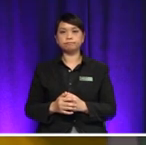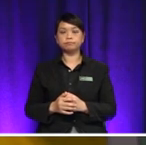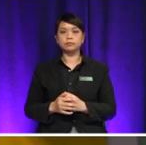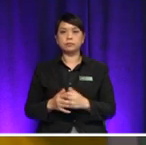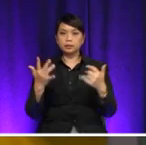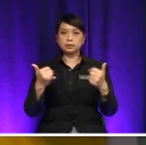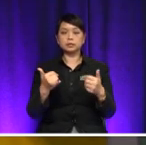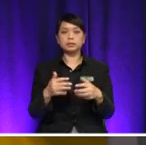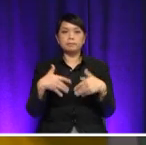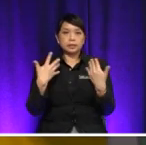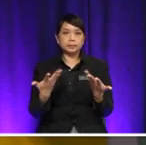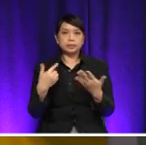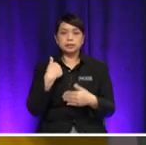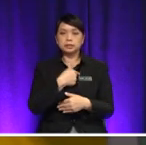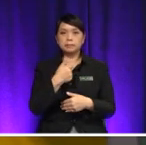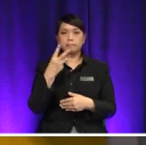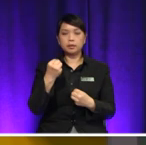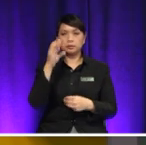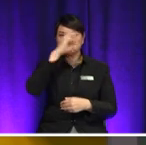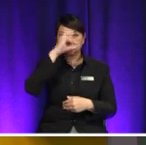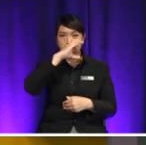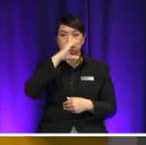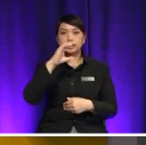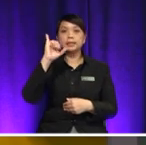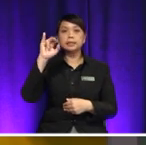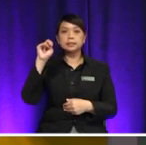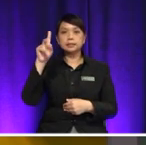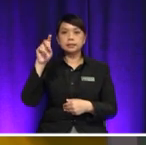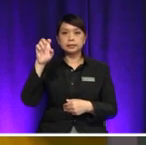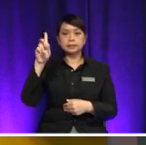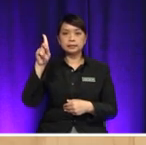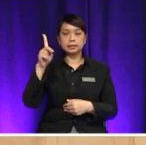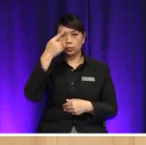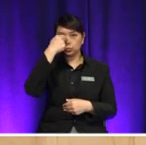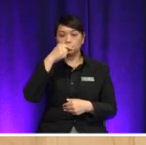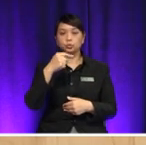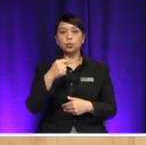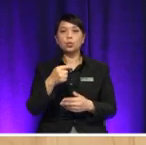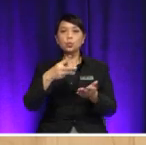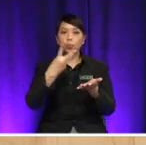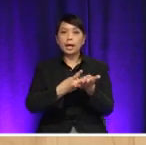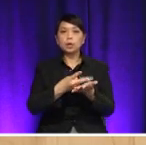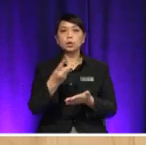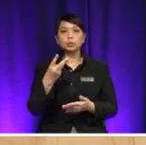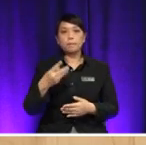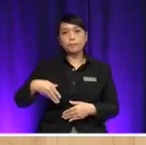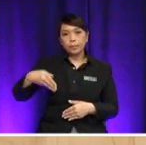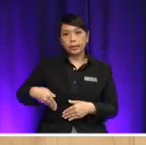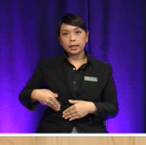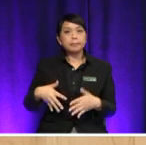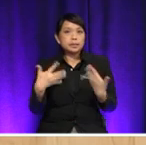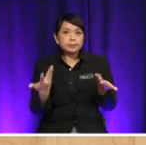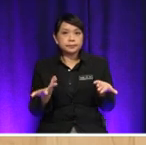kita menentukan nomboy indeks Bagi duit Pocket pada Tahun 2022 berasaskan tahun